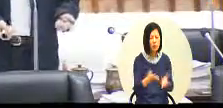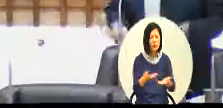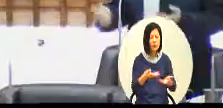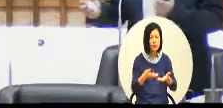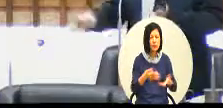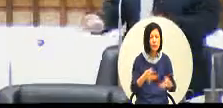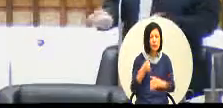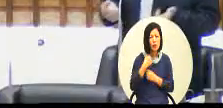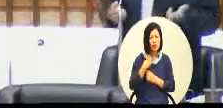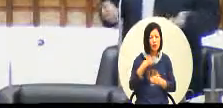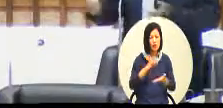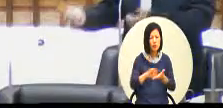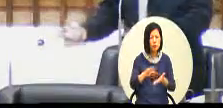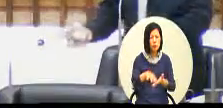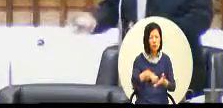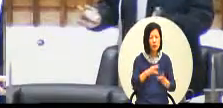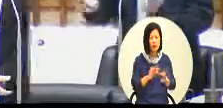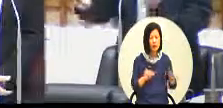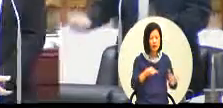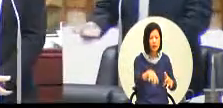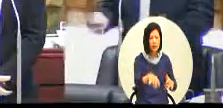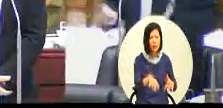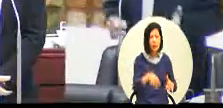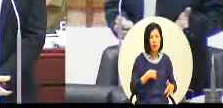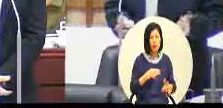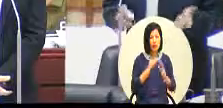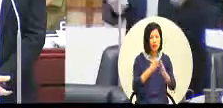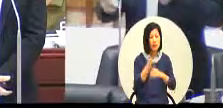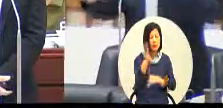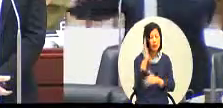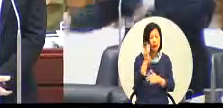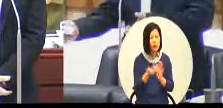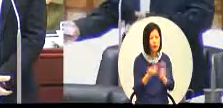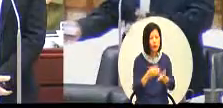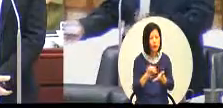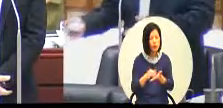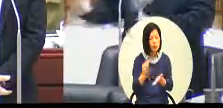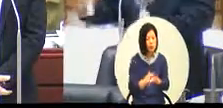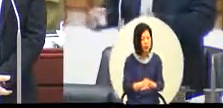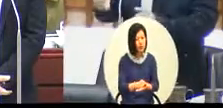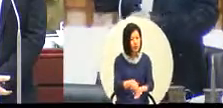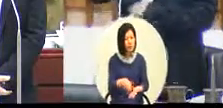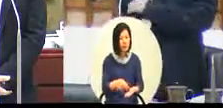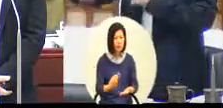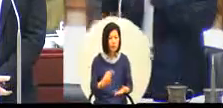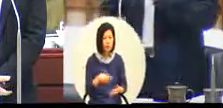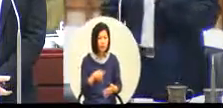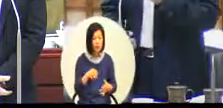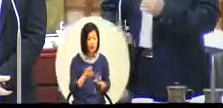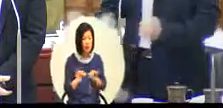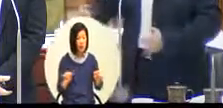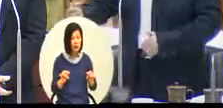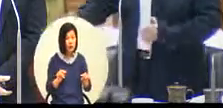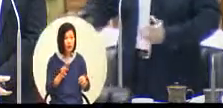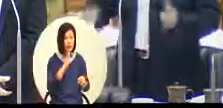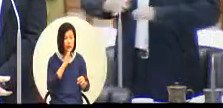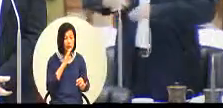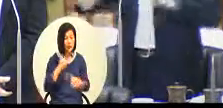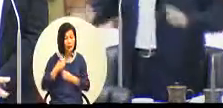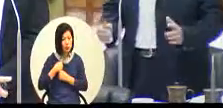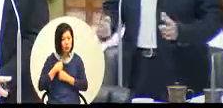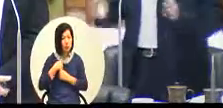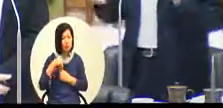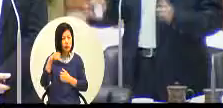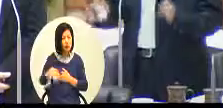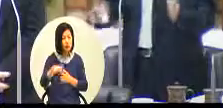方的土地啊。如果说你叫我们市长、我们市政府来编的预算怎么样怎么样，我们是不是把这个土地啊跟军方来谈？